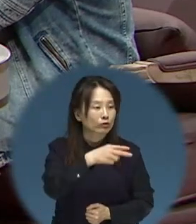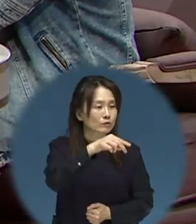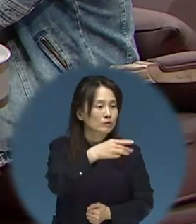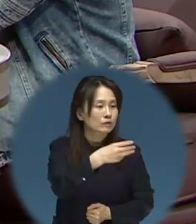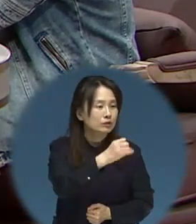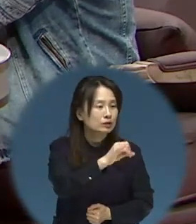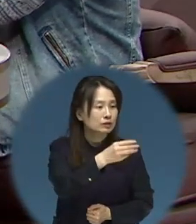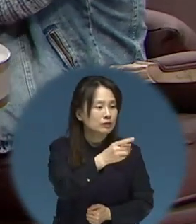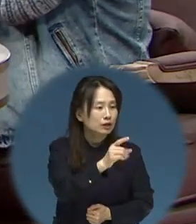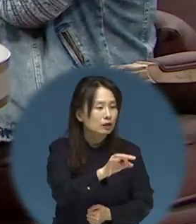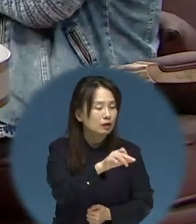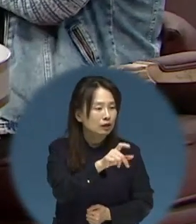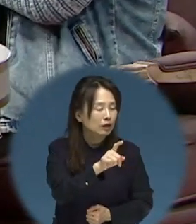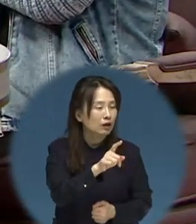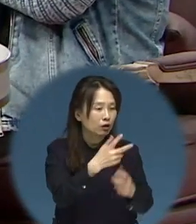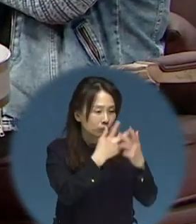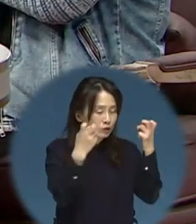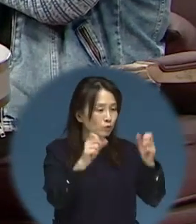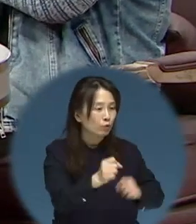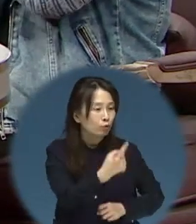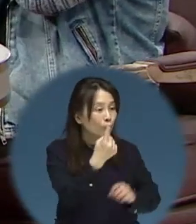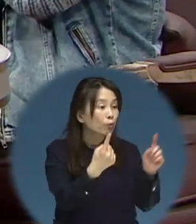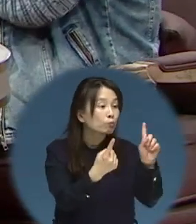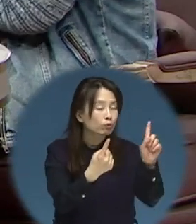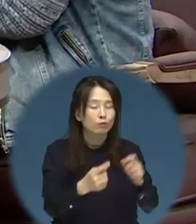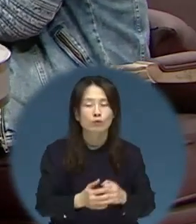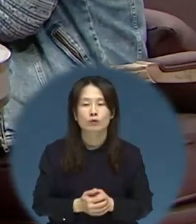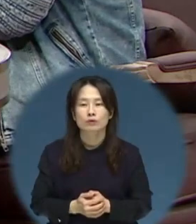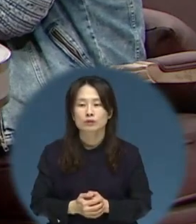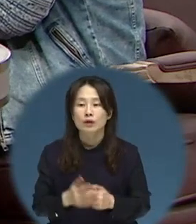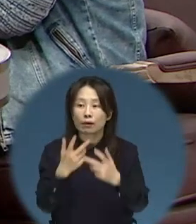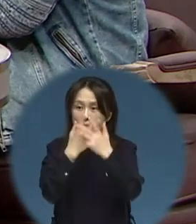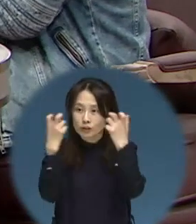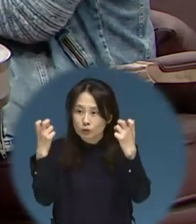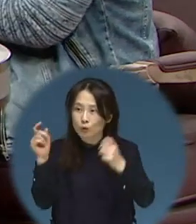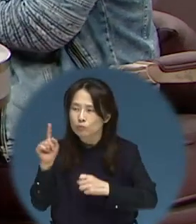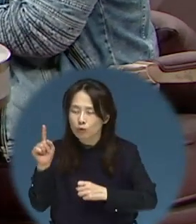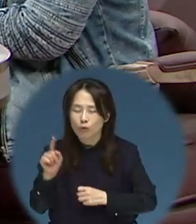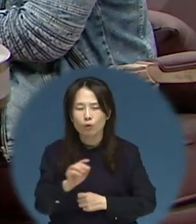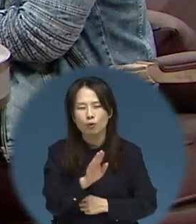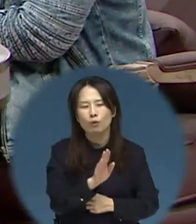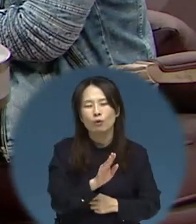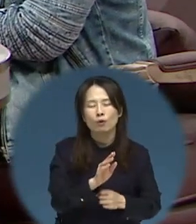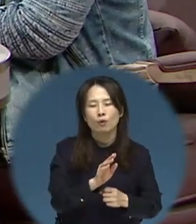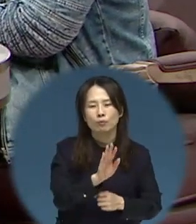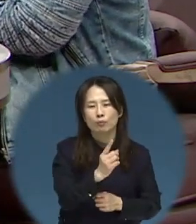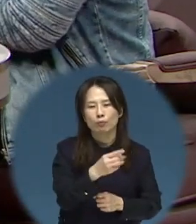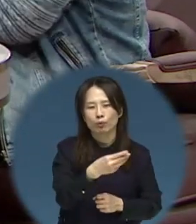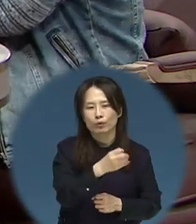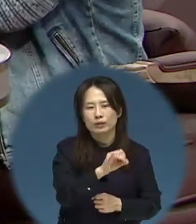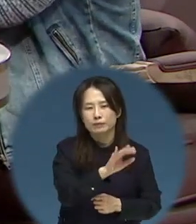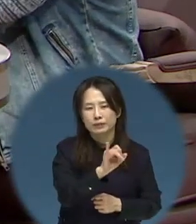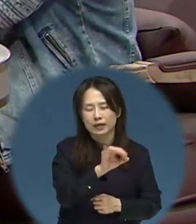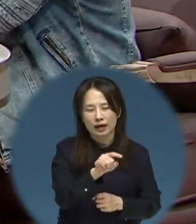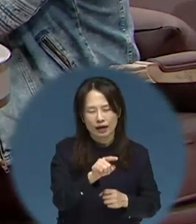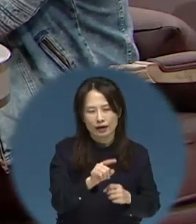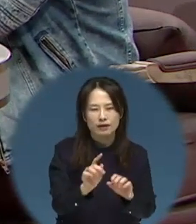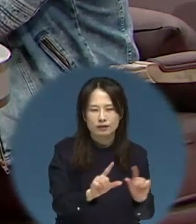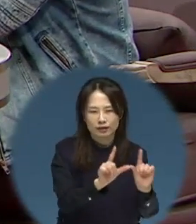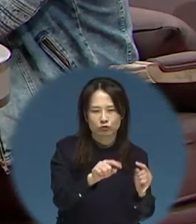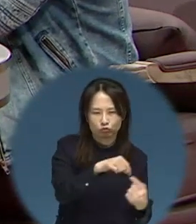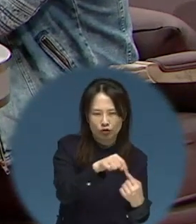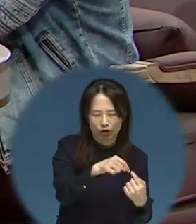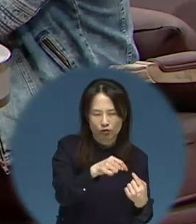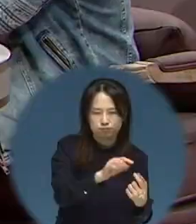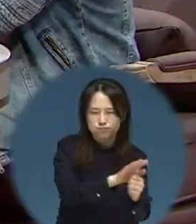어떤 운영으로? 멕시코 같은 경우는 그 볼리비아에 살다가 병원이란 꿈을 가지고 이제 찾아간 곳이